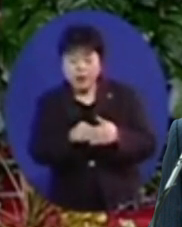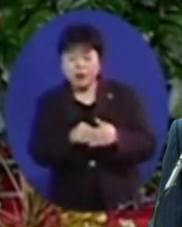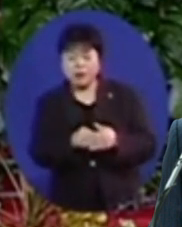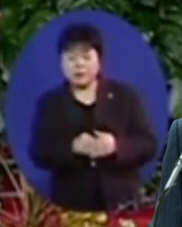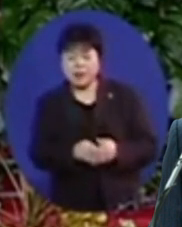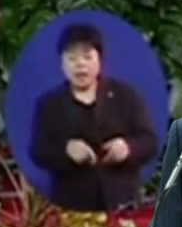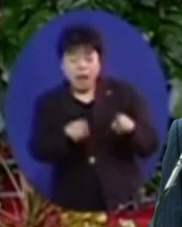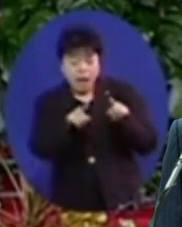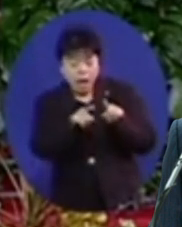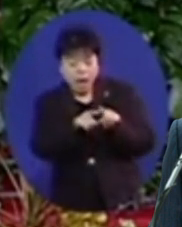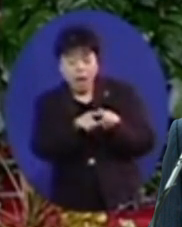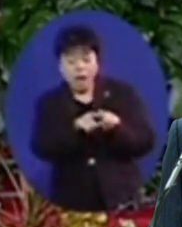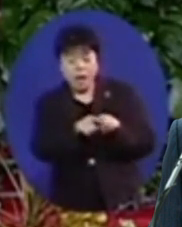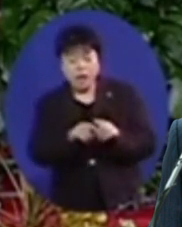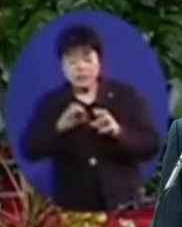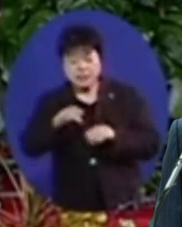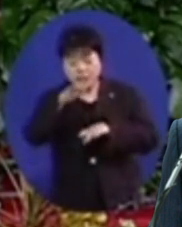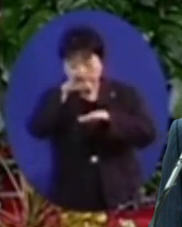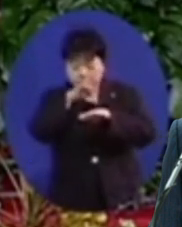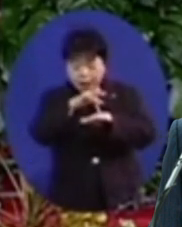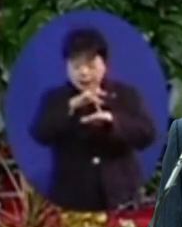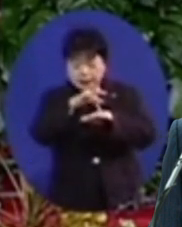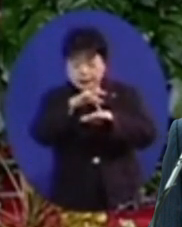스페이스에 세상과 마귀를